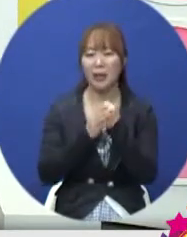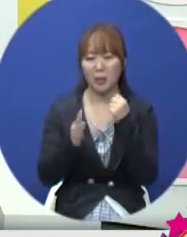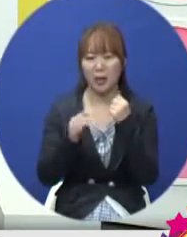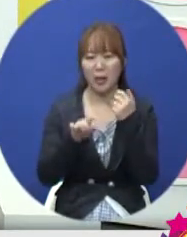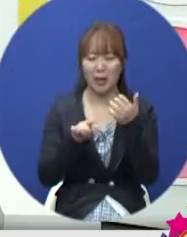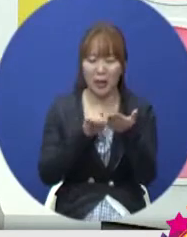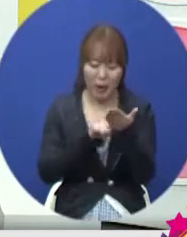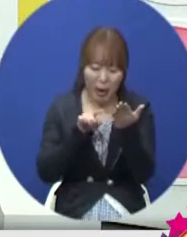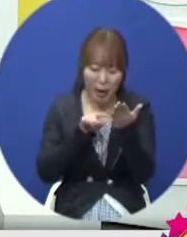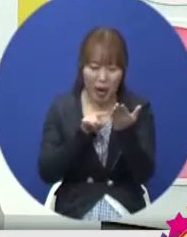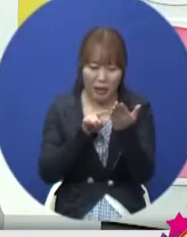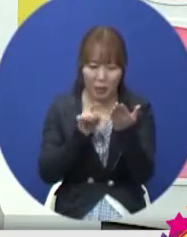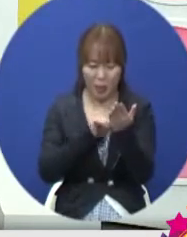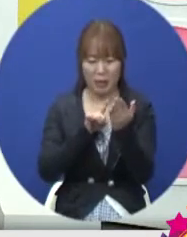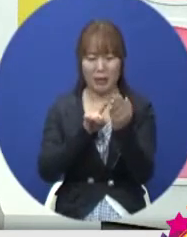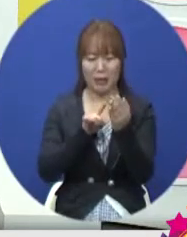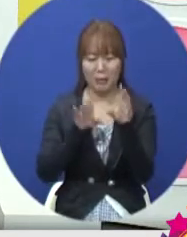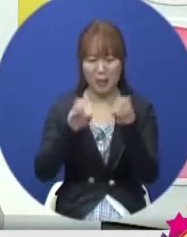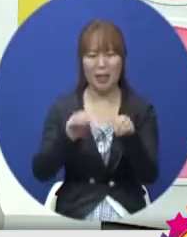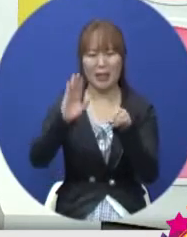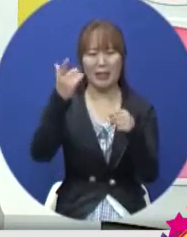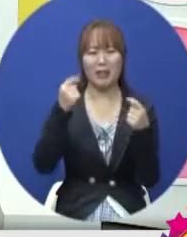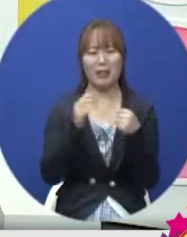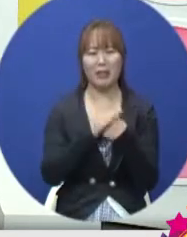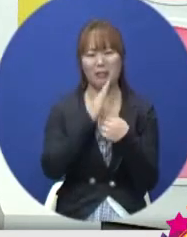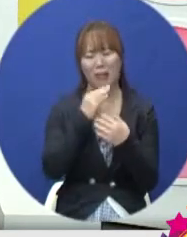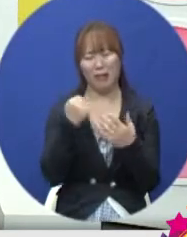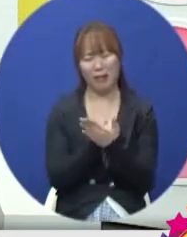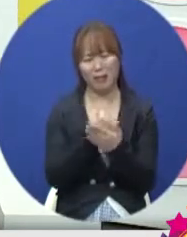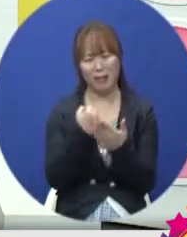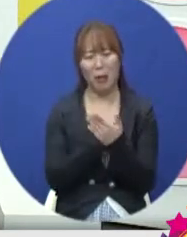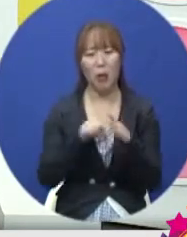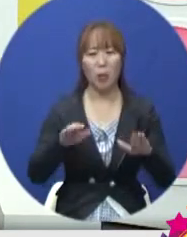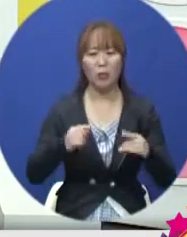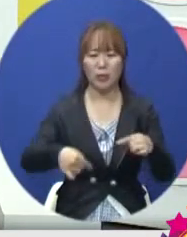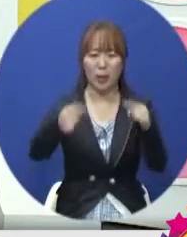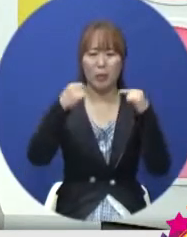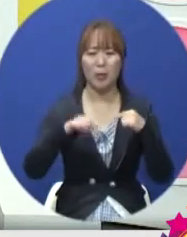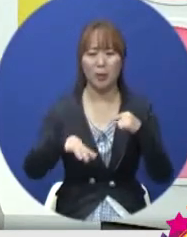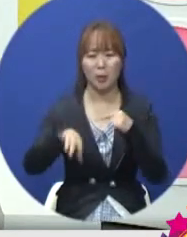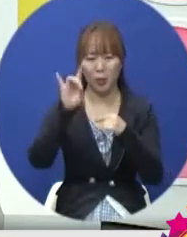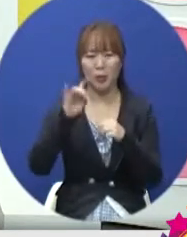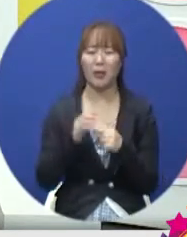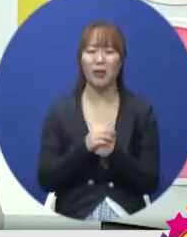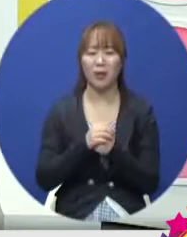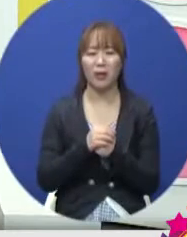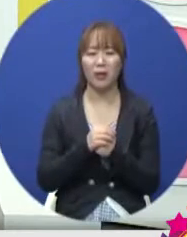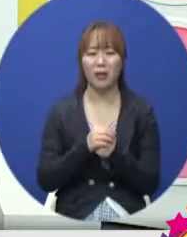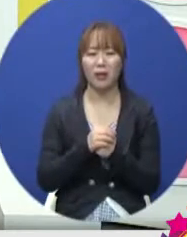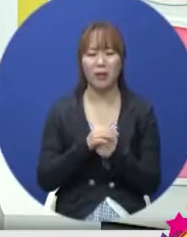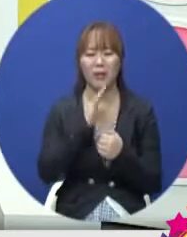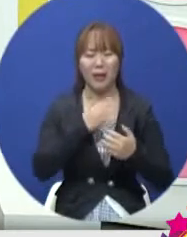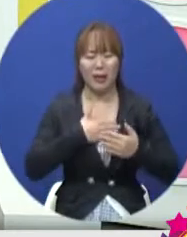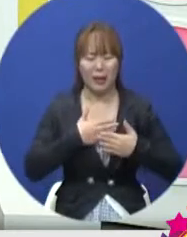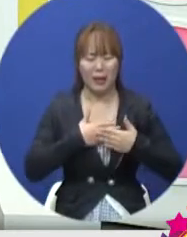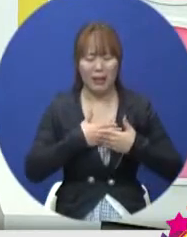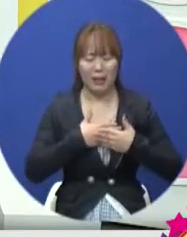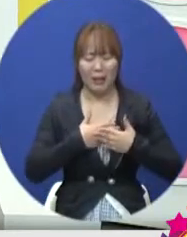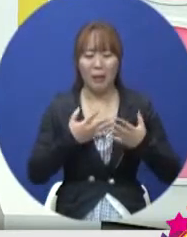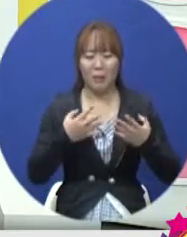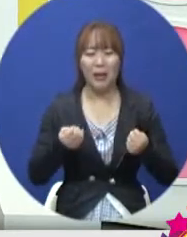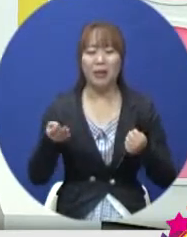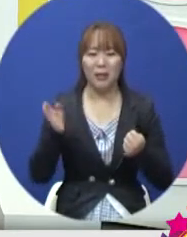스마트폰이라 이렇게 살짝 터치가 봐요. 돼서 끊겼나 어머, 봐요. 어쩜 너무 안타까워. 어떡해. 어머님도 오늘 처음 참여하시고. 그러니까요. 잔뜩 긴장하셨을